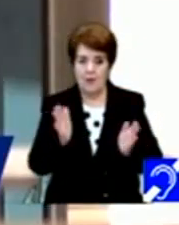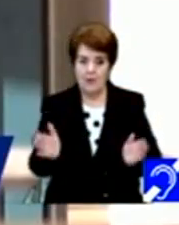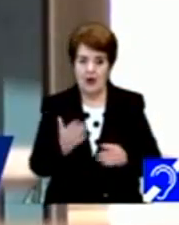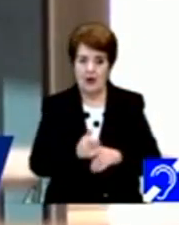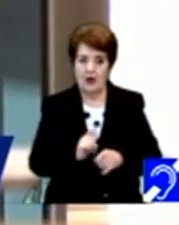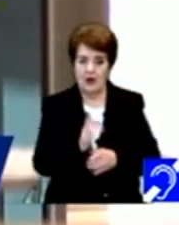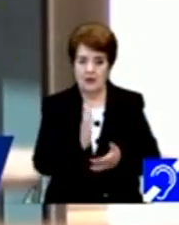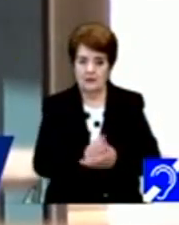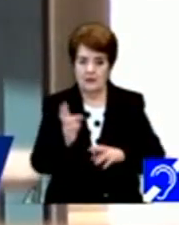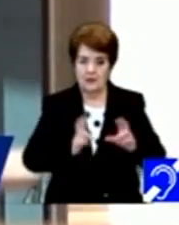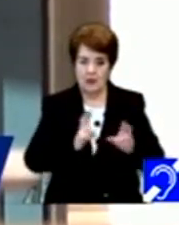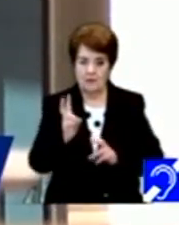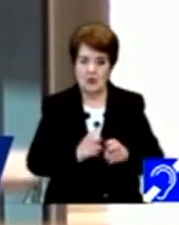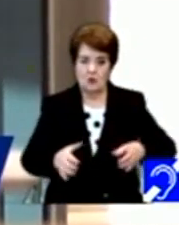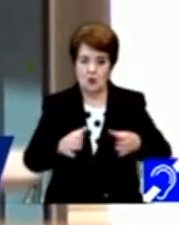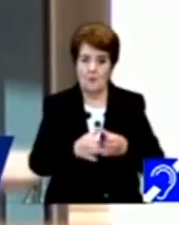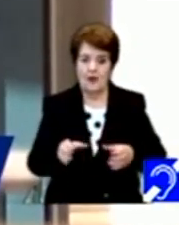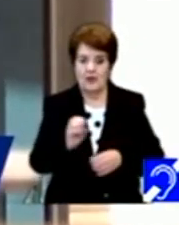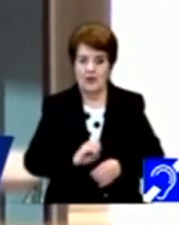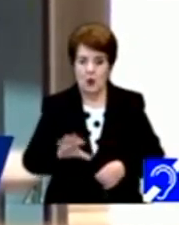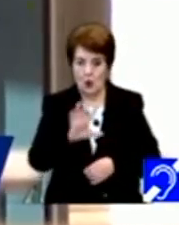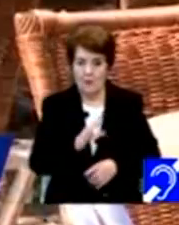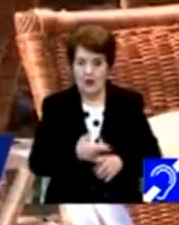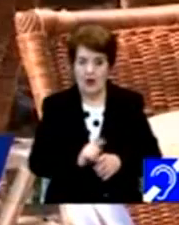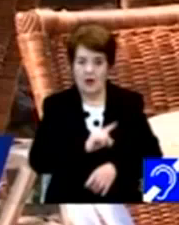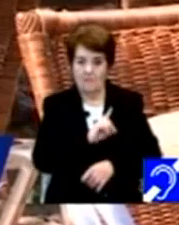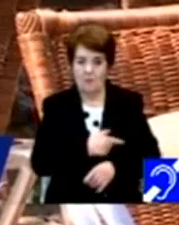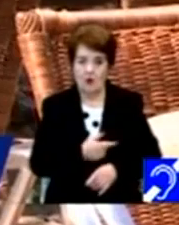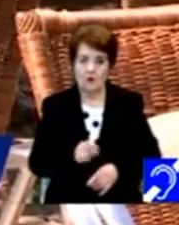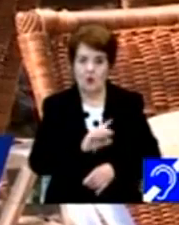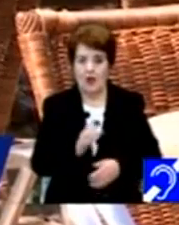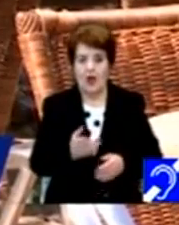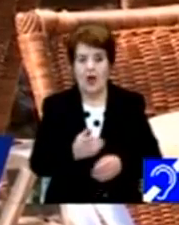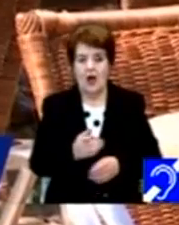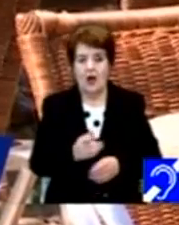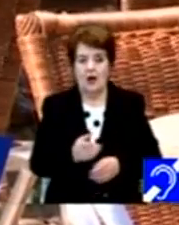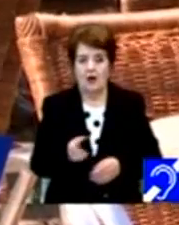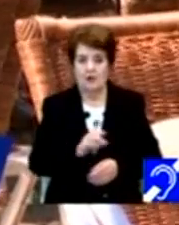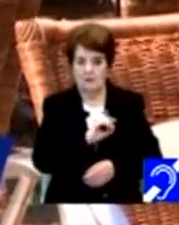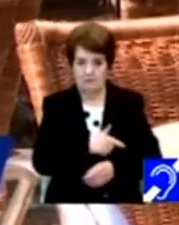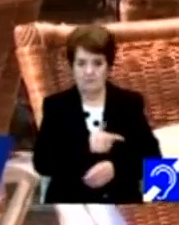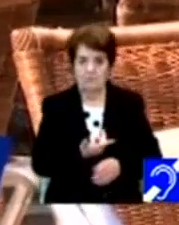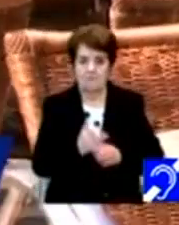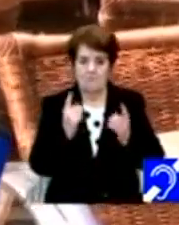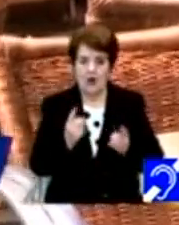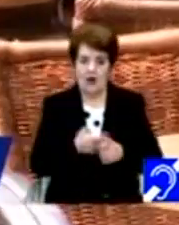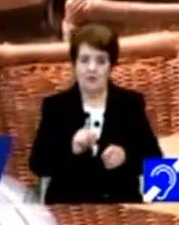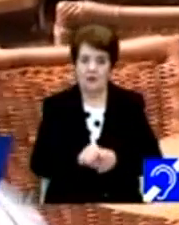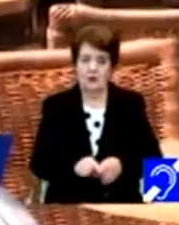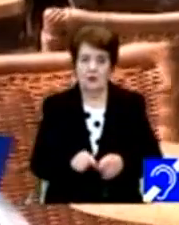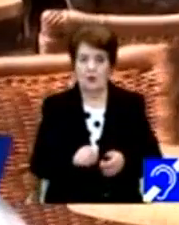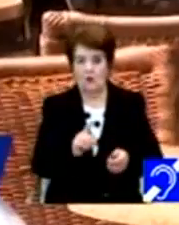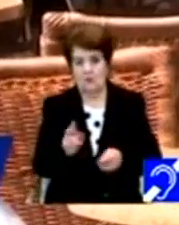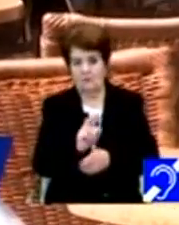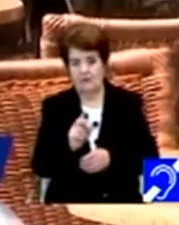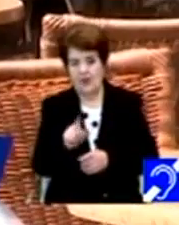le suportă întreprinderile și companiile europene, care depun eforturi mari pentru păstrarea locurilor de muncă în perioada pandemiei. Finanțarea